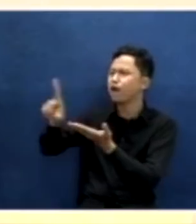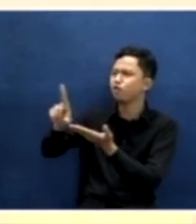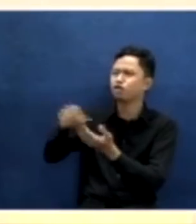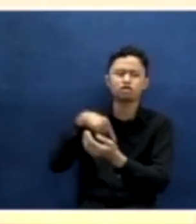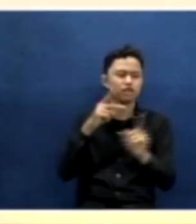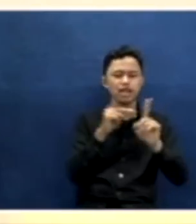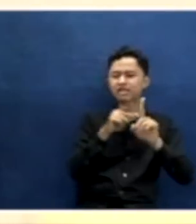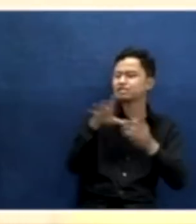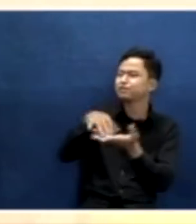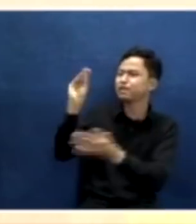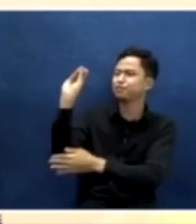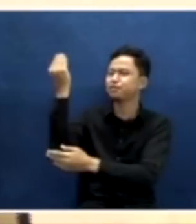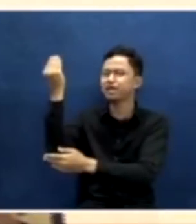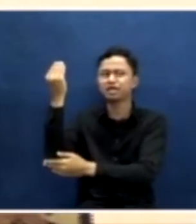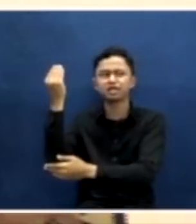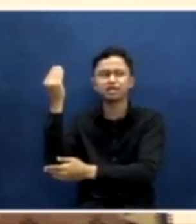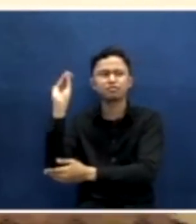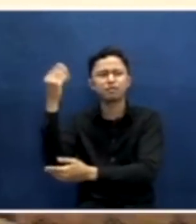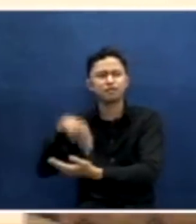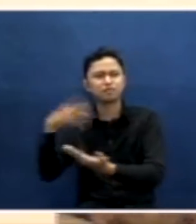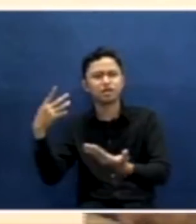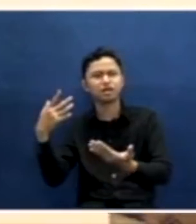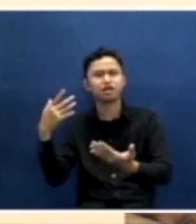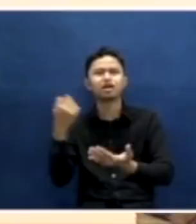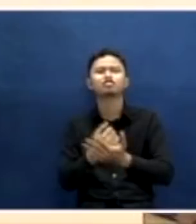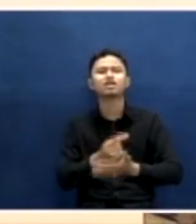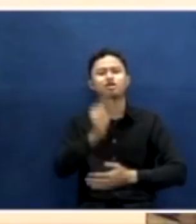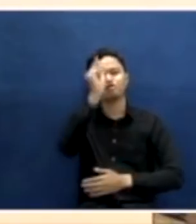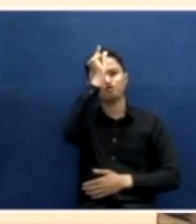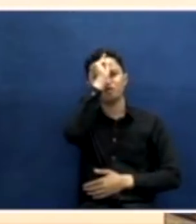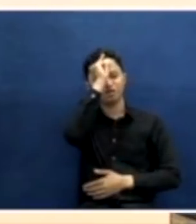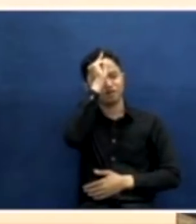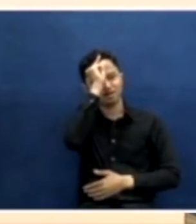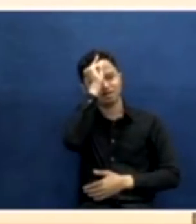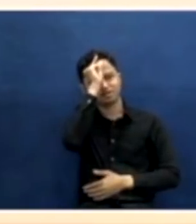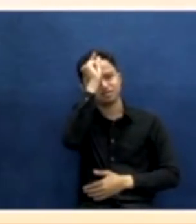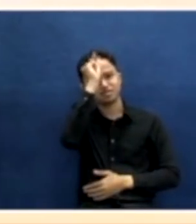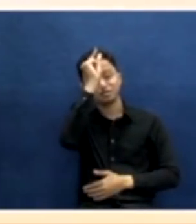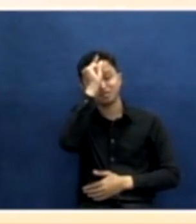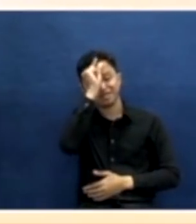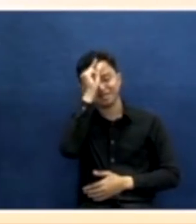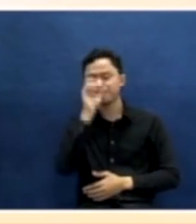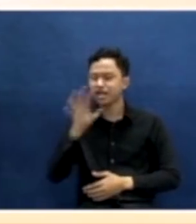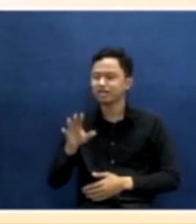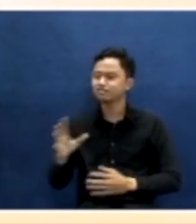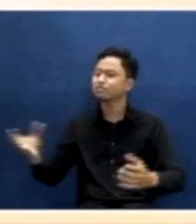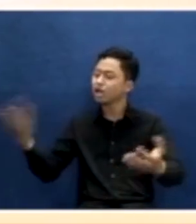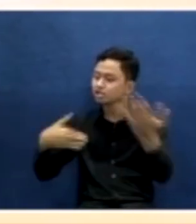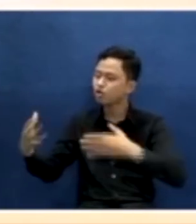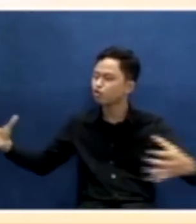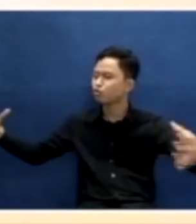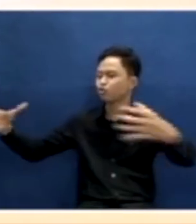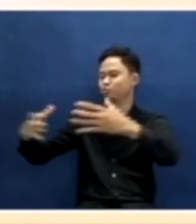azwin Yusuf Tanpa mereka sadari ada seorang ulama yang Faqih mengumpulkan masyarakat Irak dan berkata